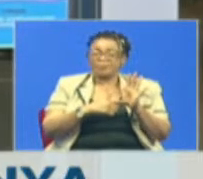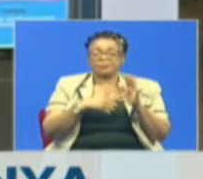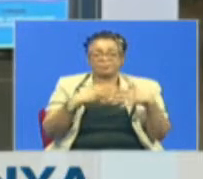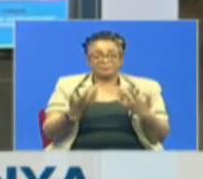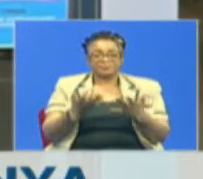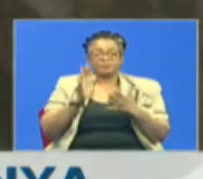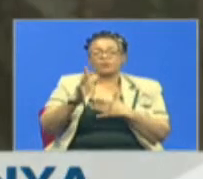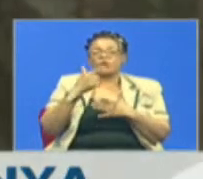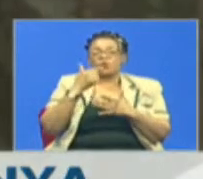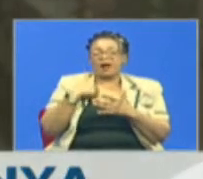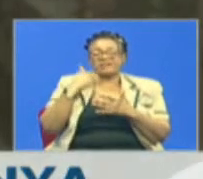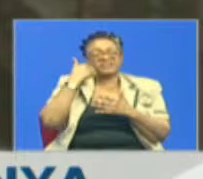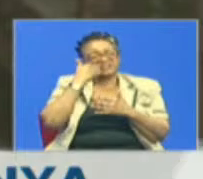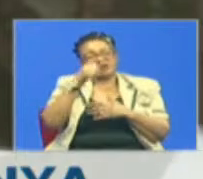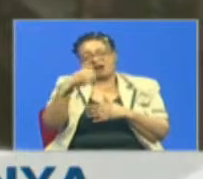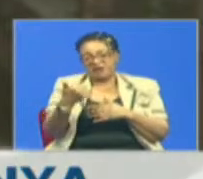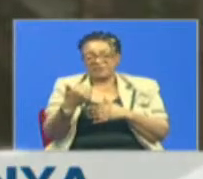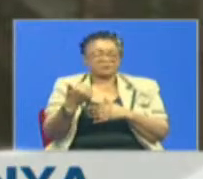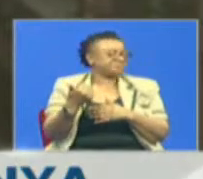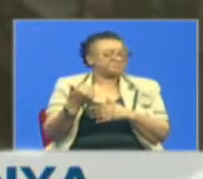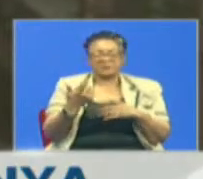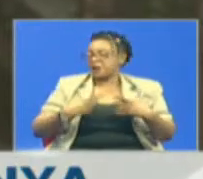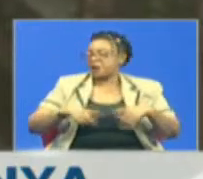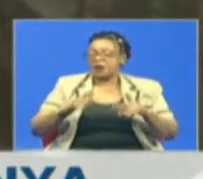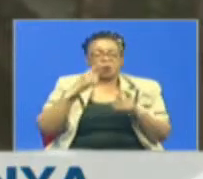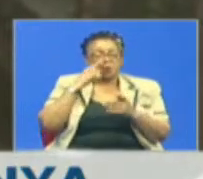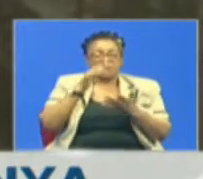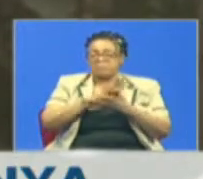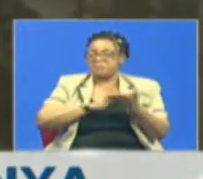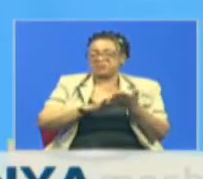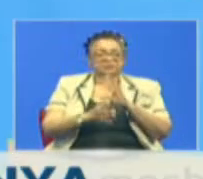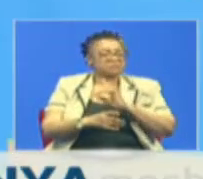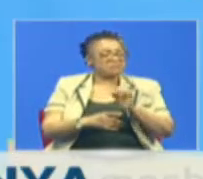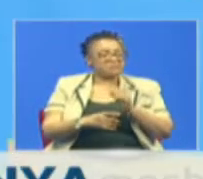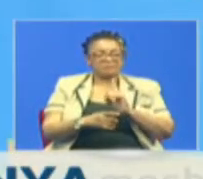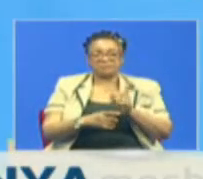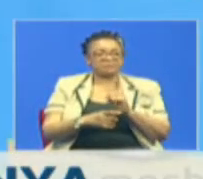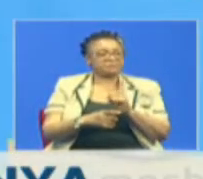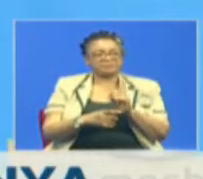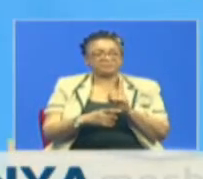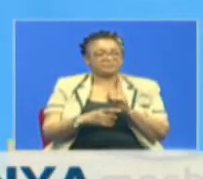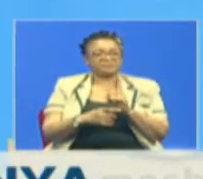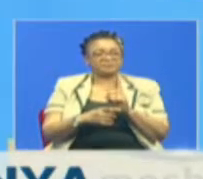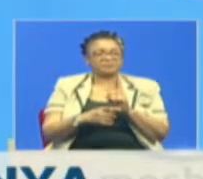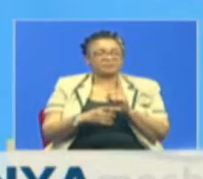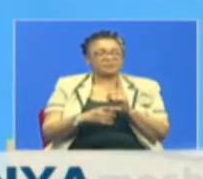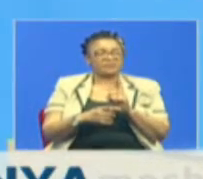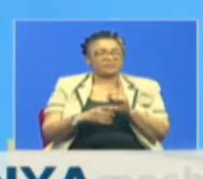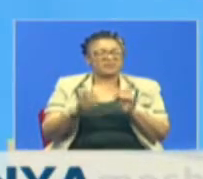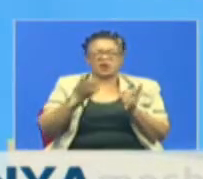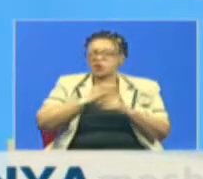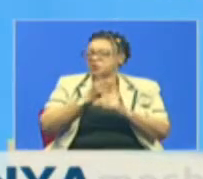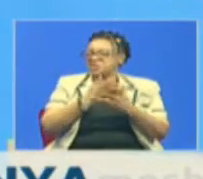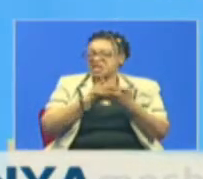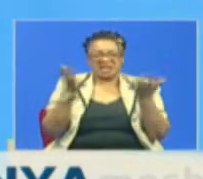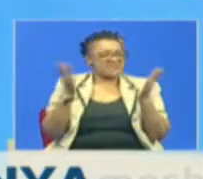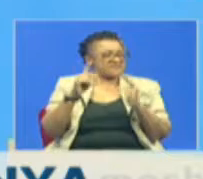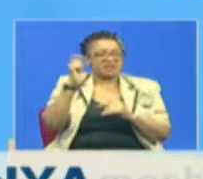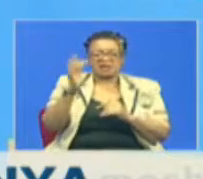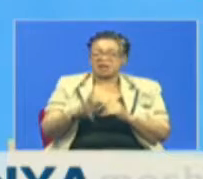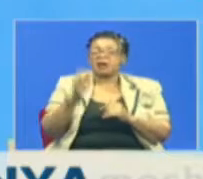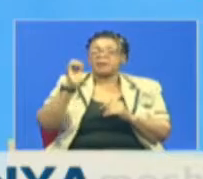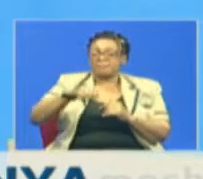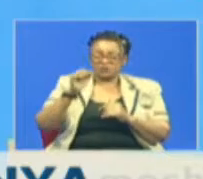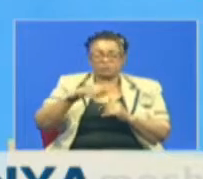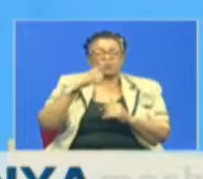wana magonjwa mengine hawataruhusiwa kuhudumiwa nyumbani. Not every single Kenyan is eligible for home-based care. There's